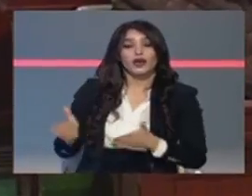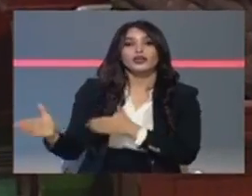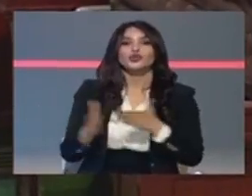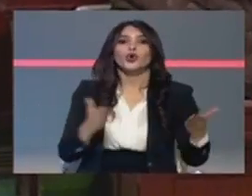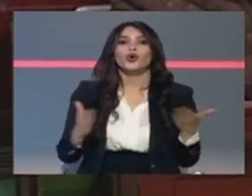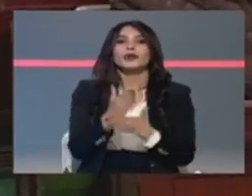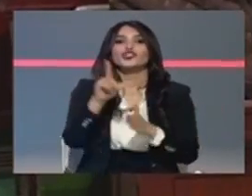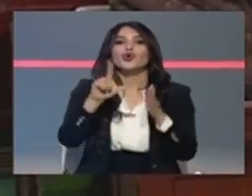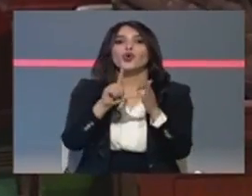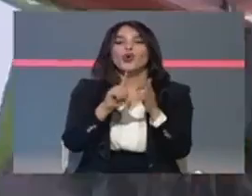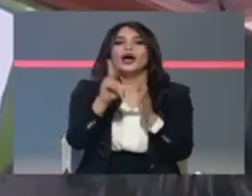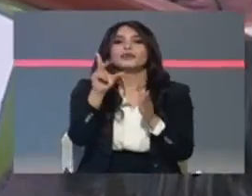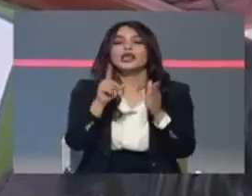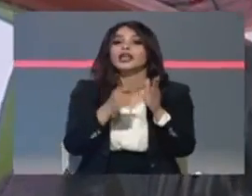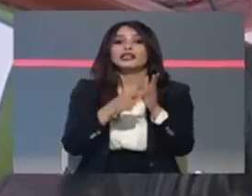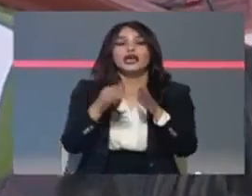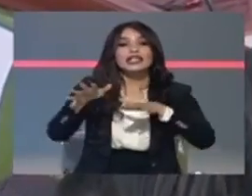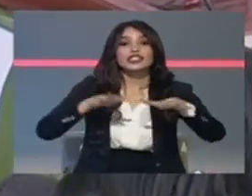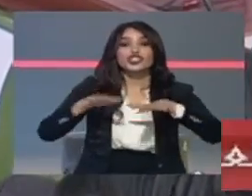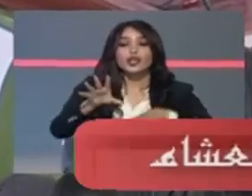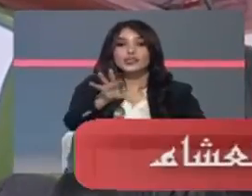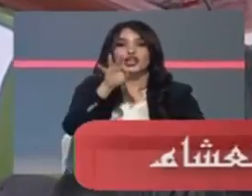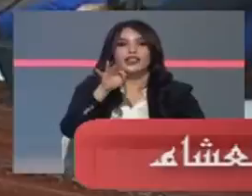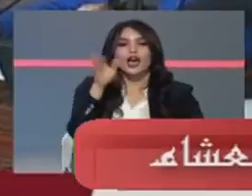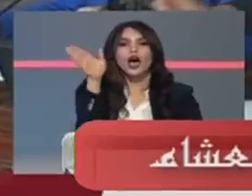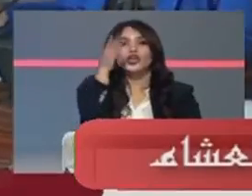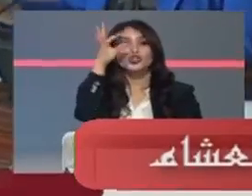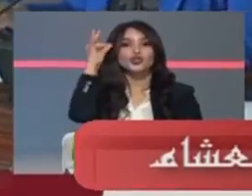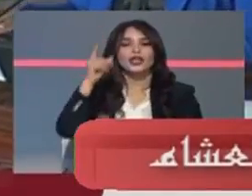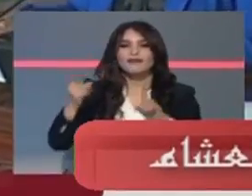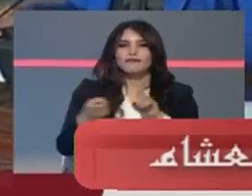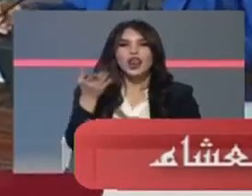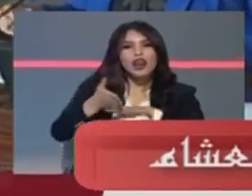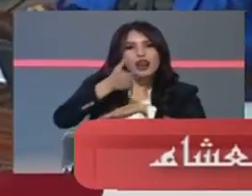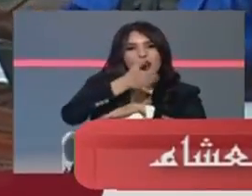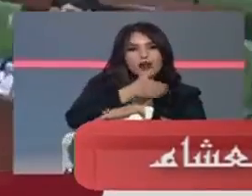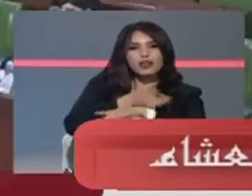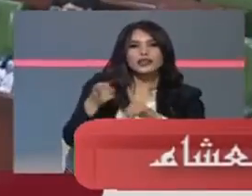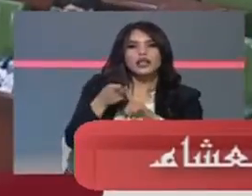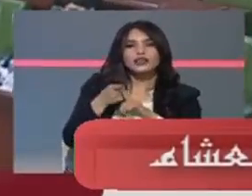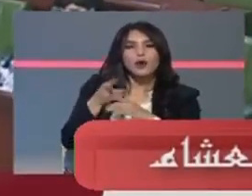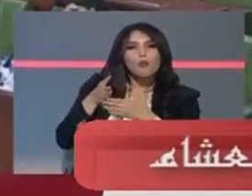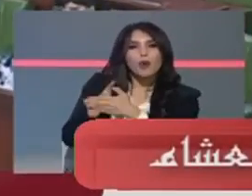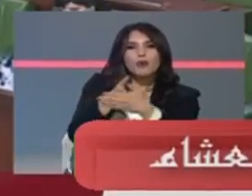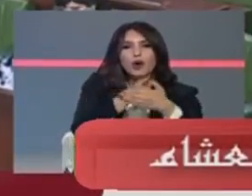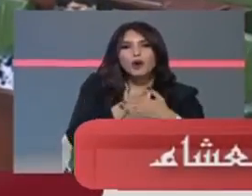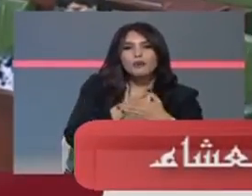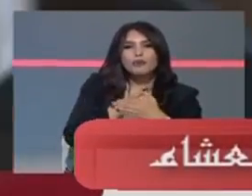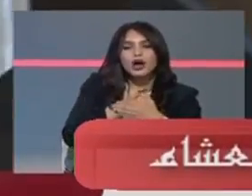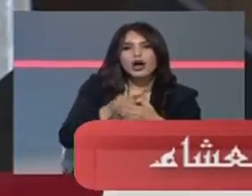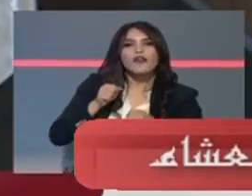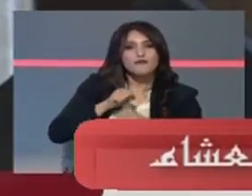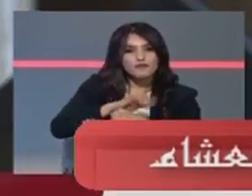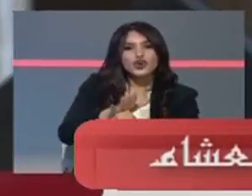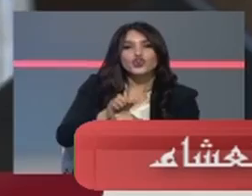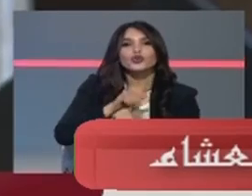مشروع القانون يأتي في إطار الإجراءات التي ستتخذها الدولة بصفة استباقية لغرض مجابهة تداعيات فيروس كورونا